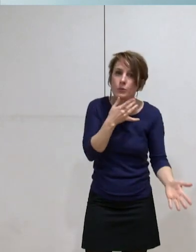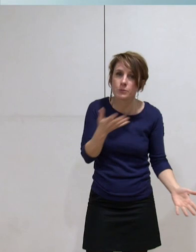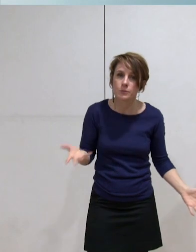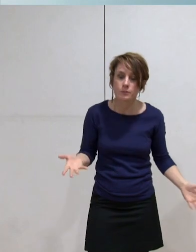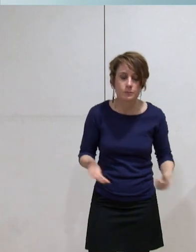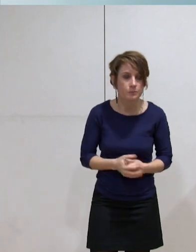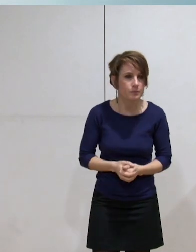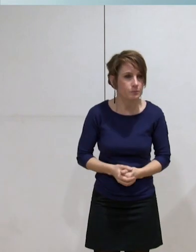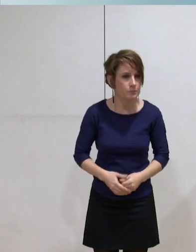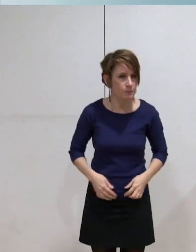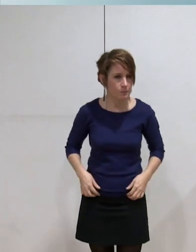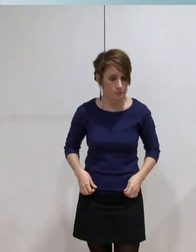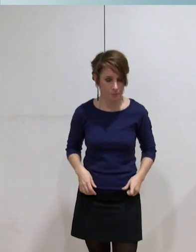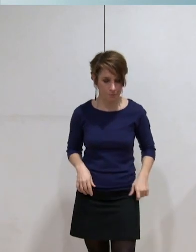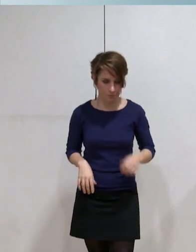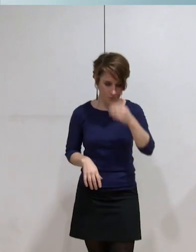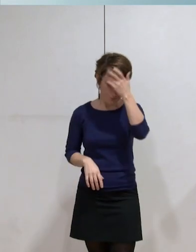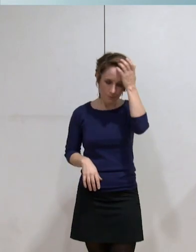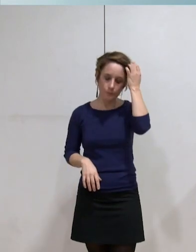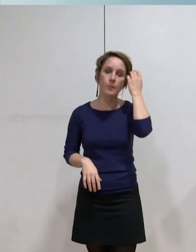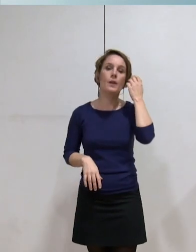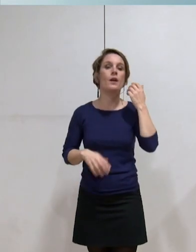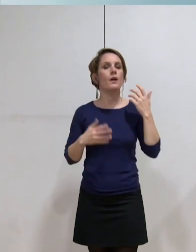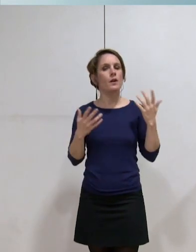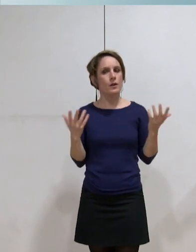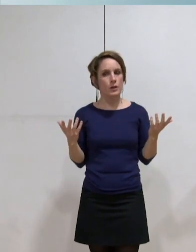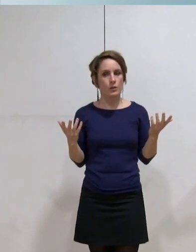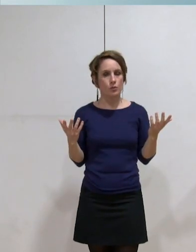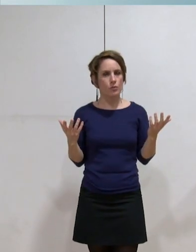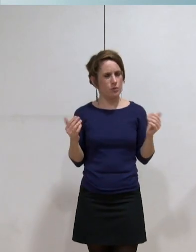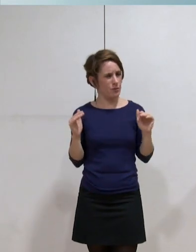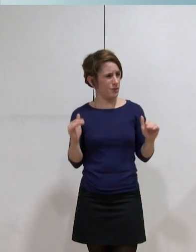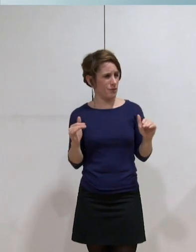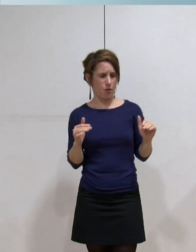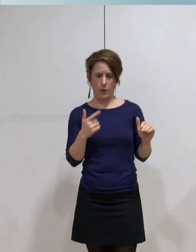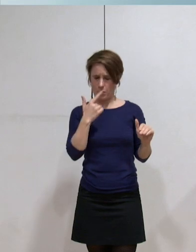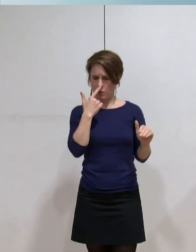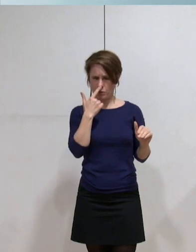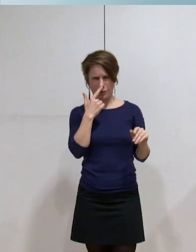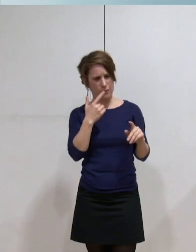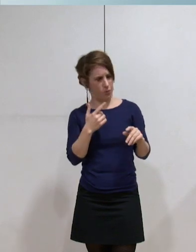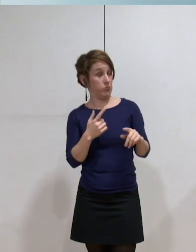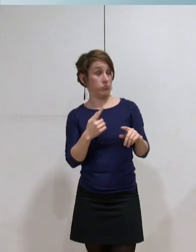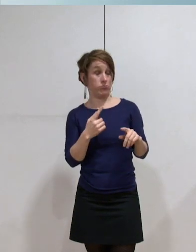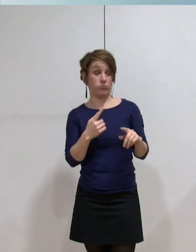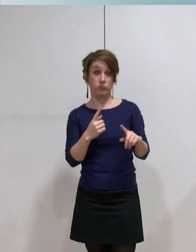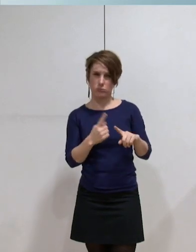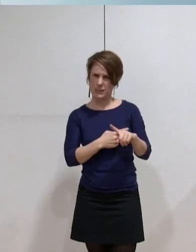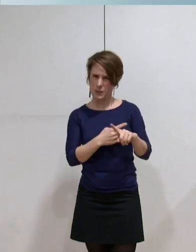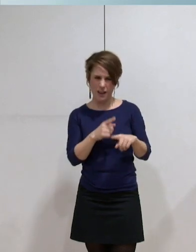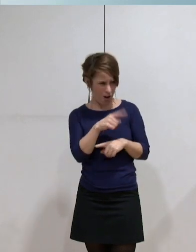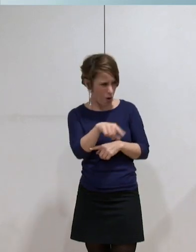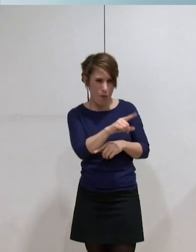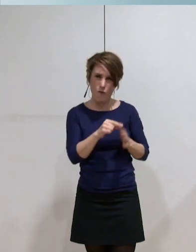alors il est tout de même assz singulier d'alourdir encore la charge de la dette